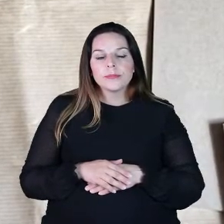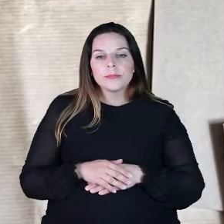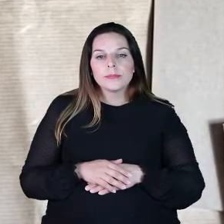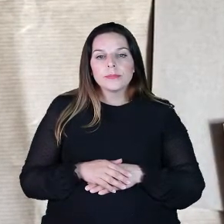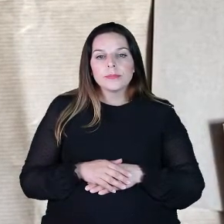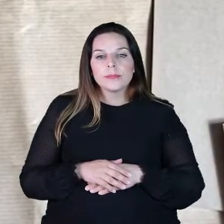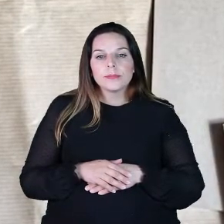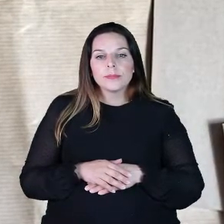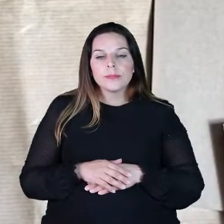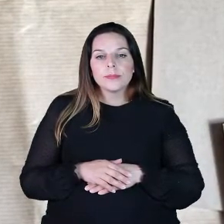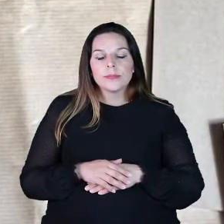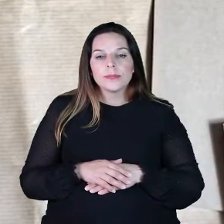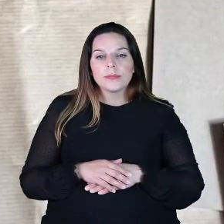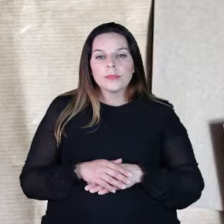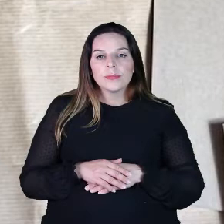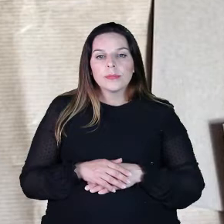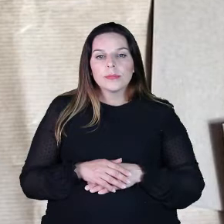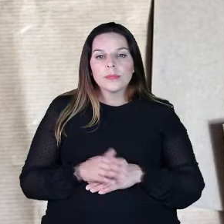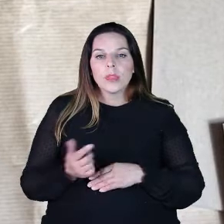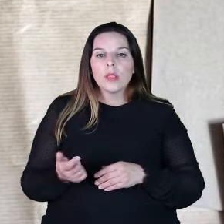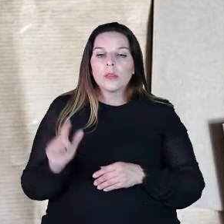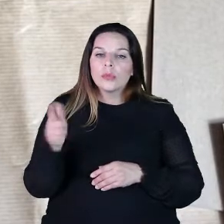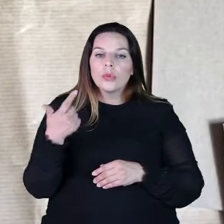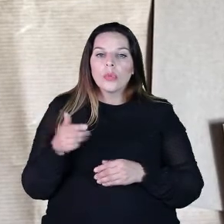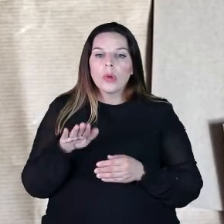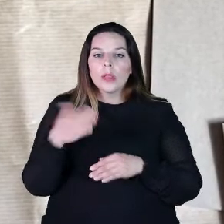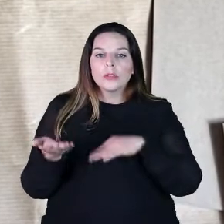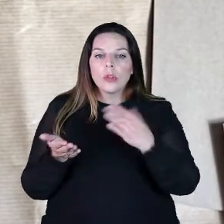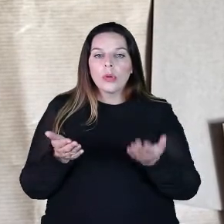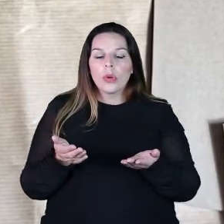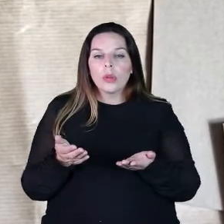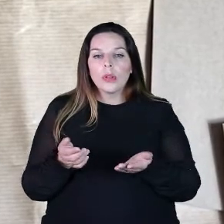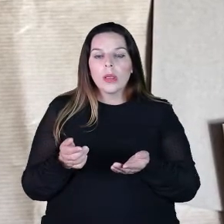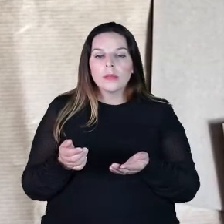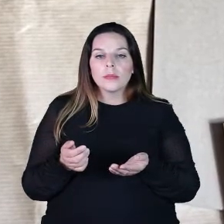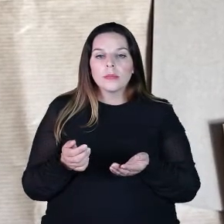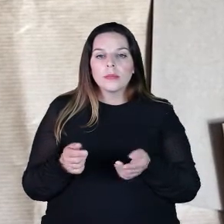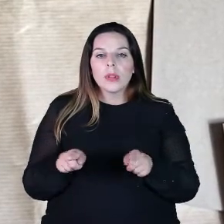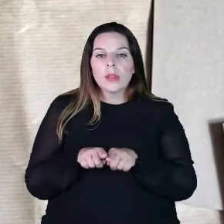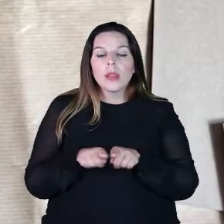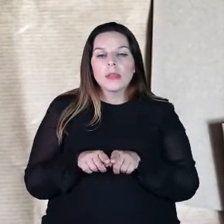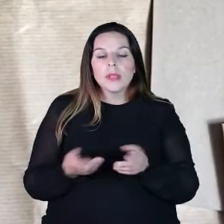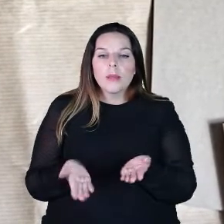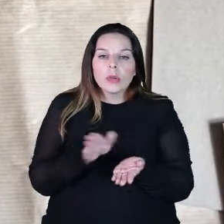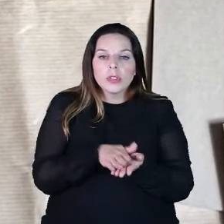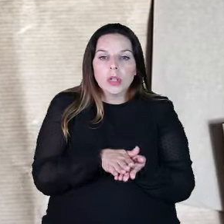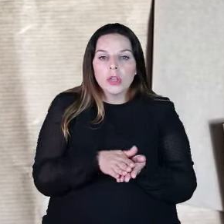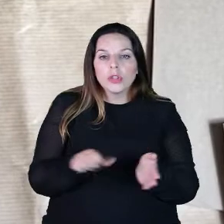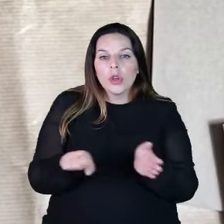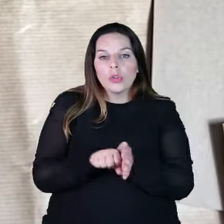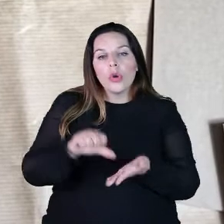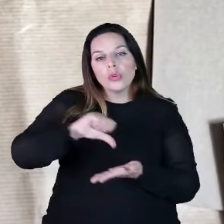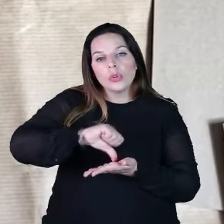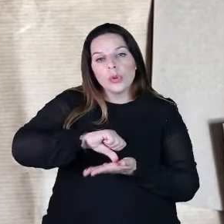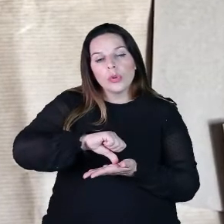Poprawić jeszcze kilka razy. I teraz drugą stronę znowu zginacie do tej kreski, takie trójkąty.